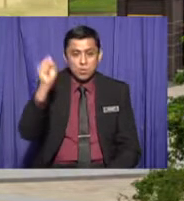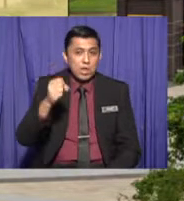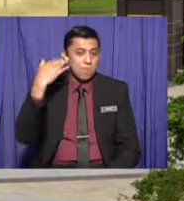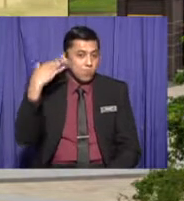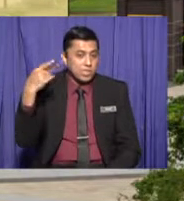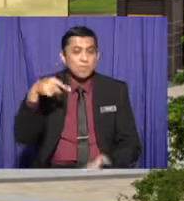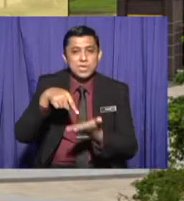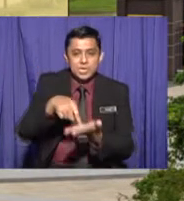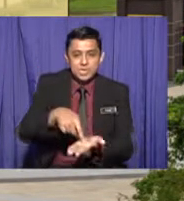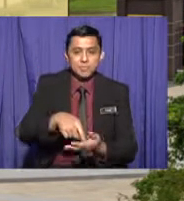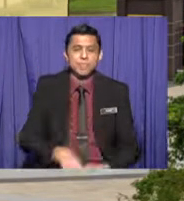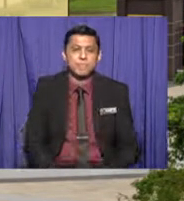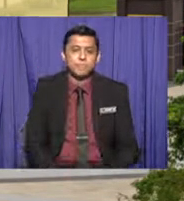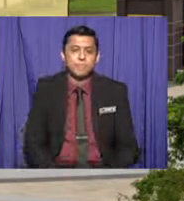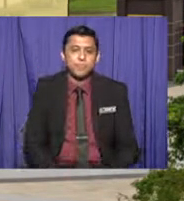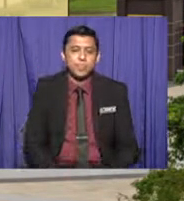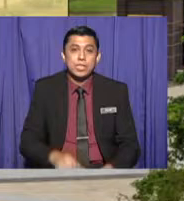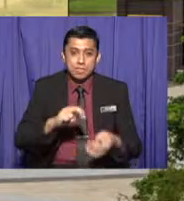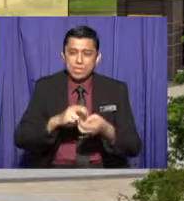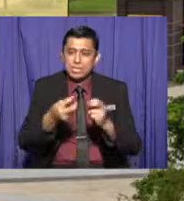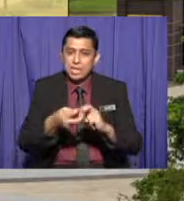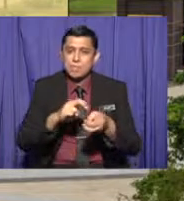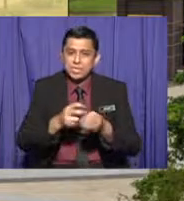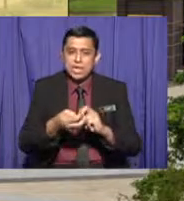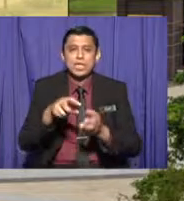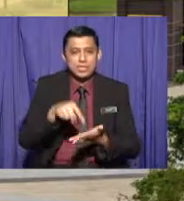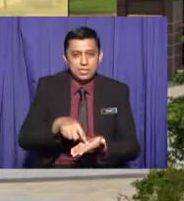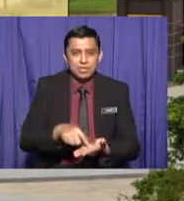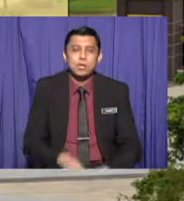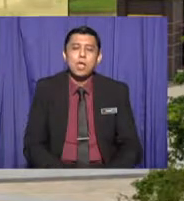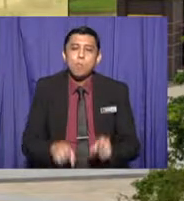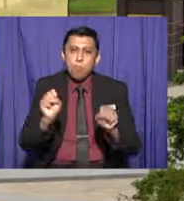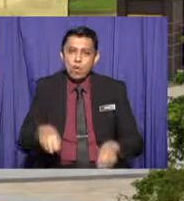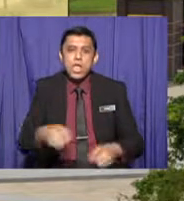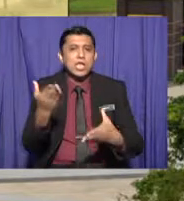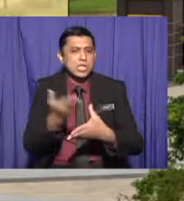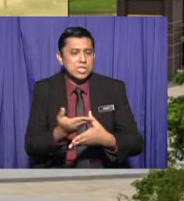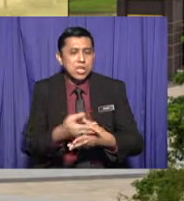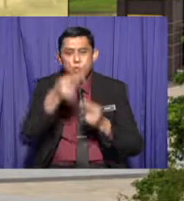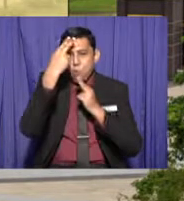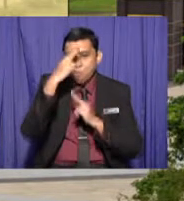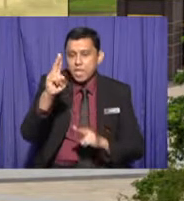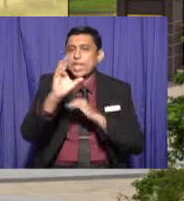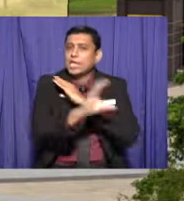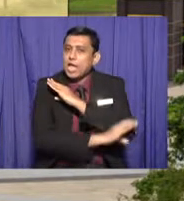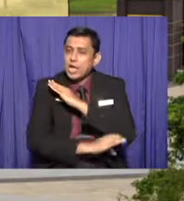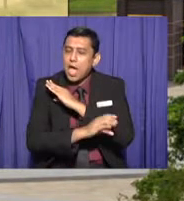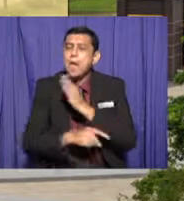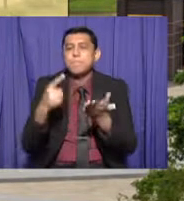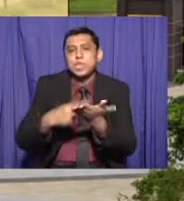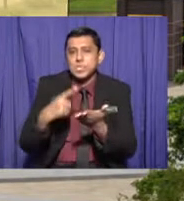berbunyi begini. Isu-isu di atas boleh menggugat kedaulatan negara.